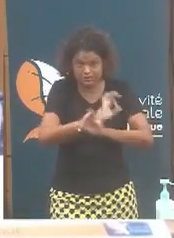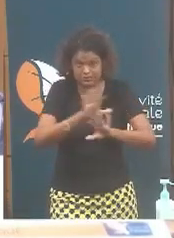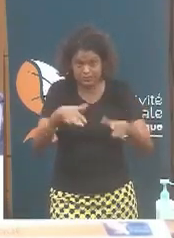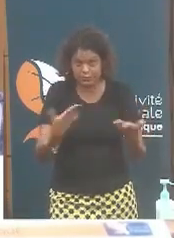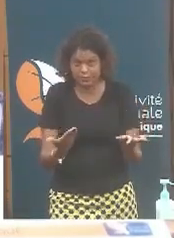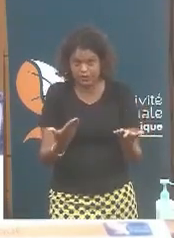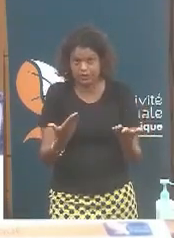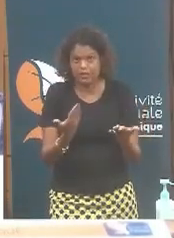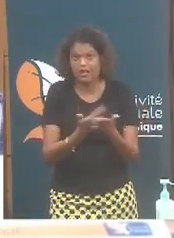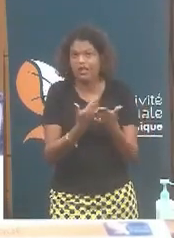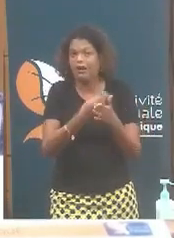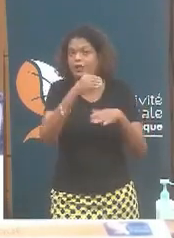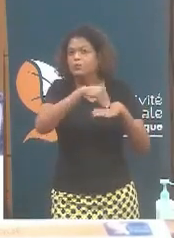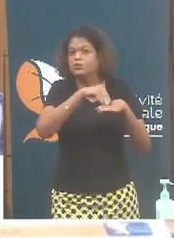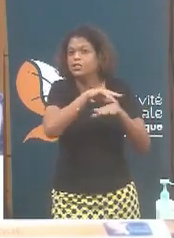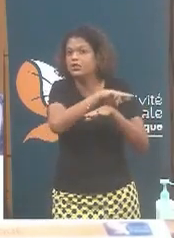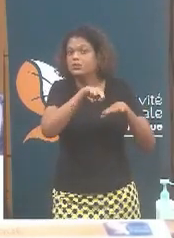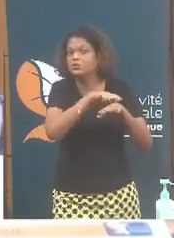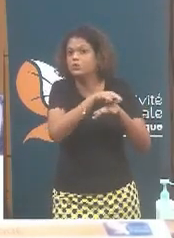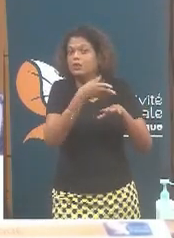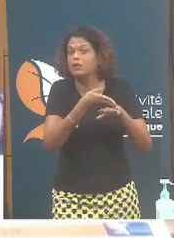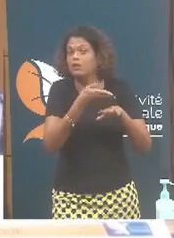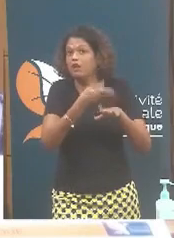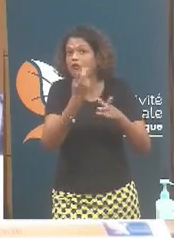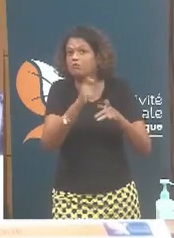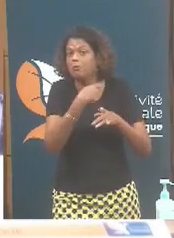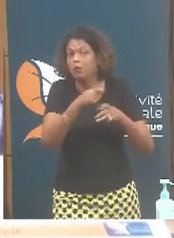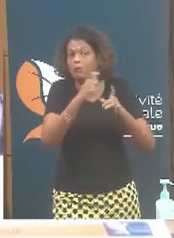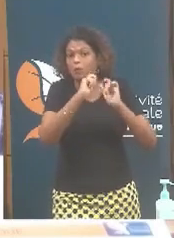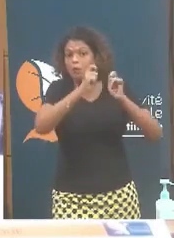conseil régional de l'époque avait mandaté.